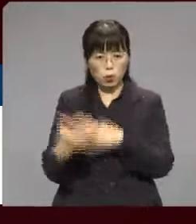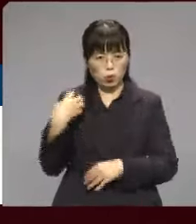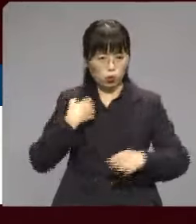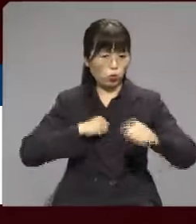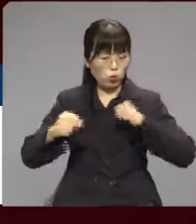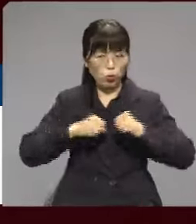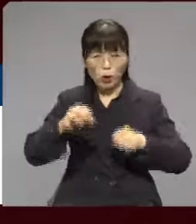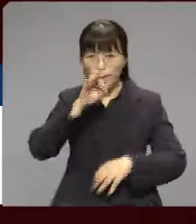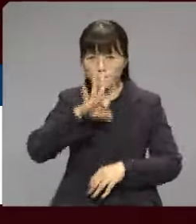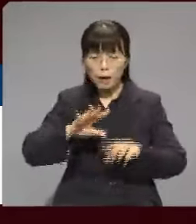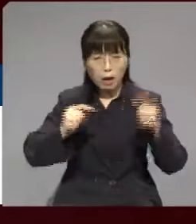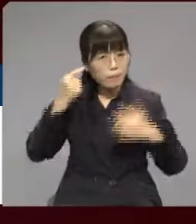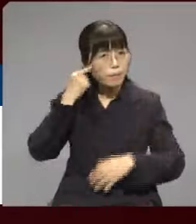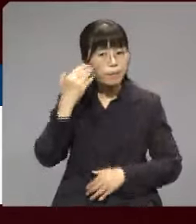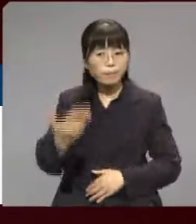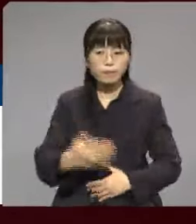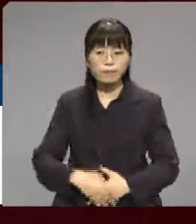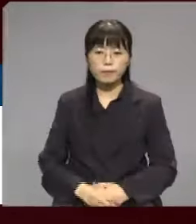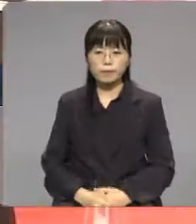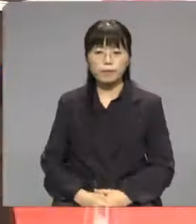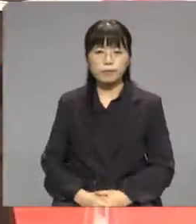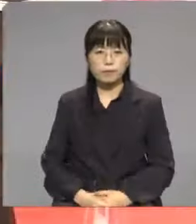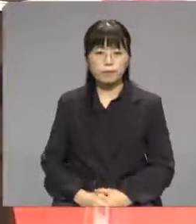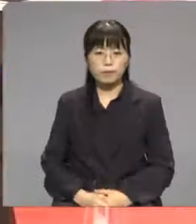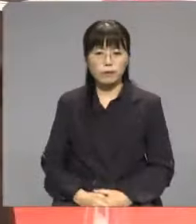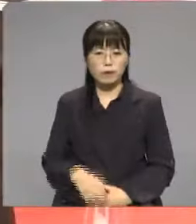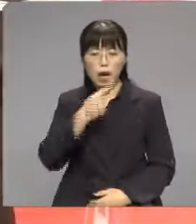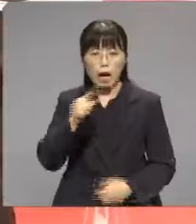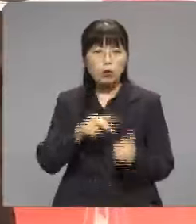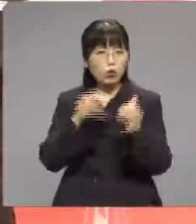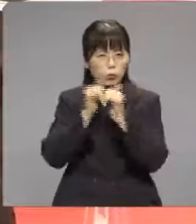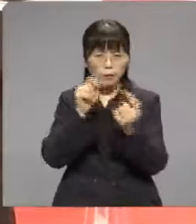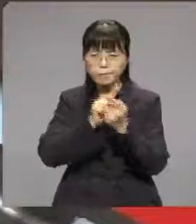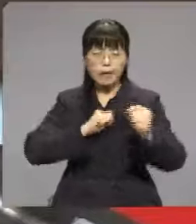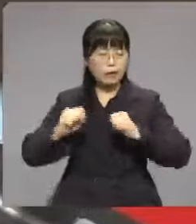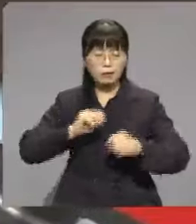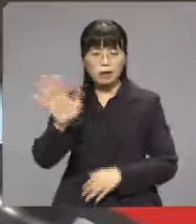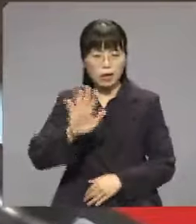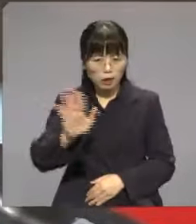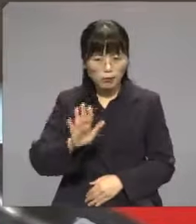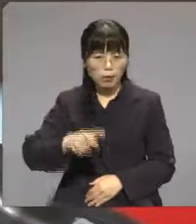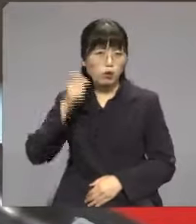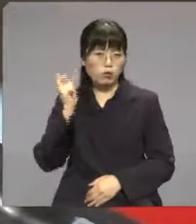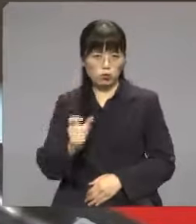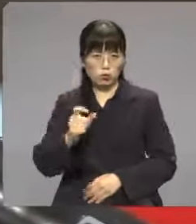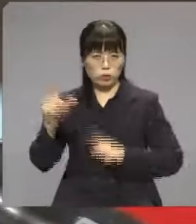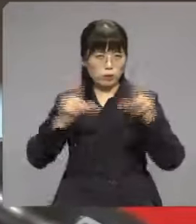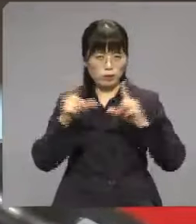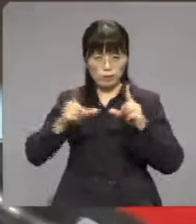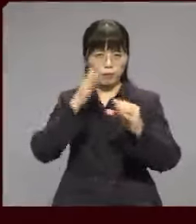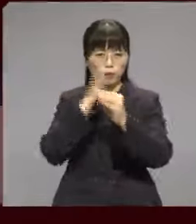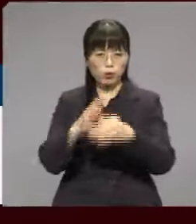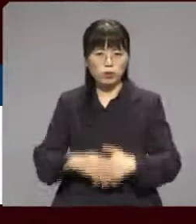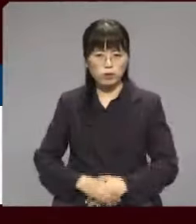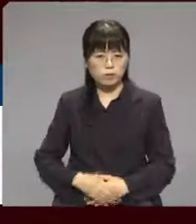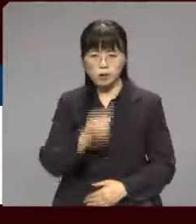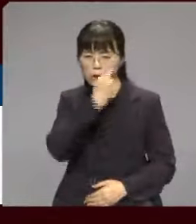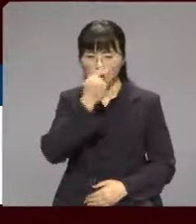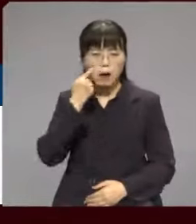수행이 불가능하지는 않을까요? 한 후보는 대응을 자제하며 굳히기 작전에 돌입했습니다. 근거